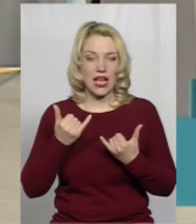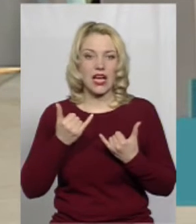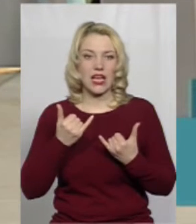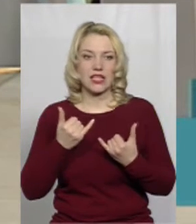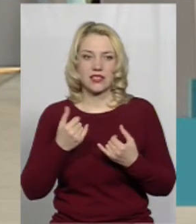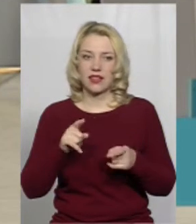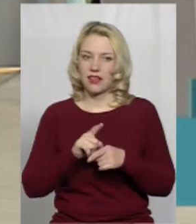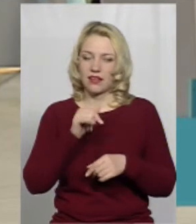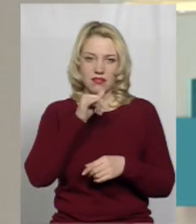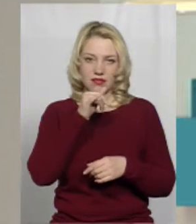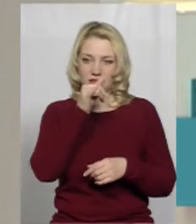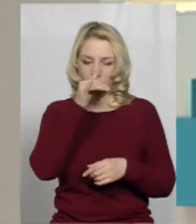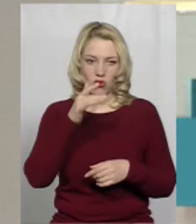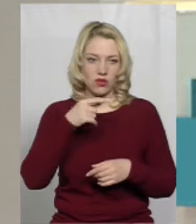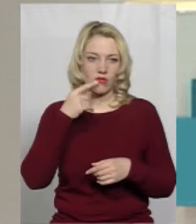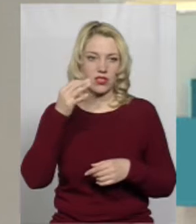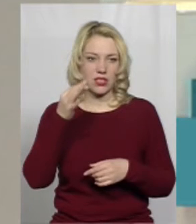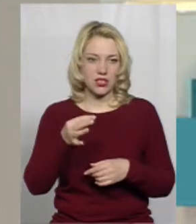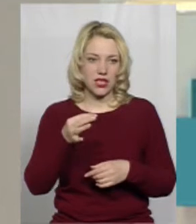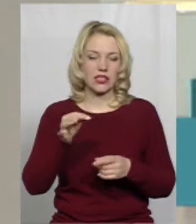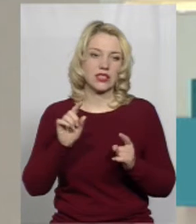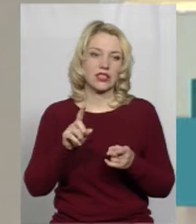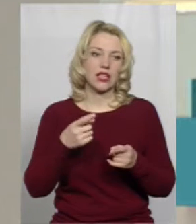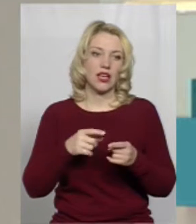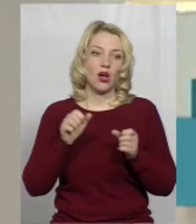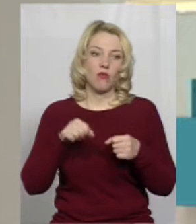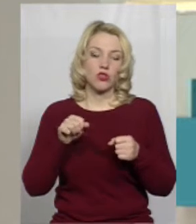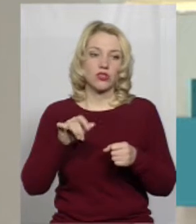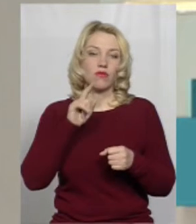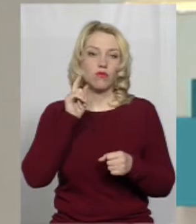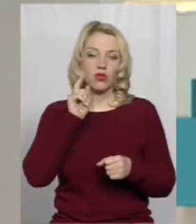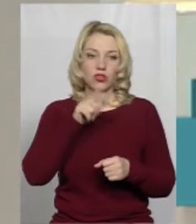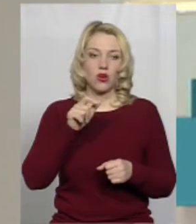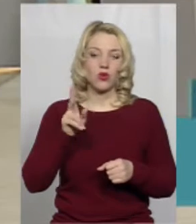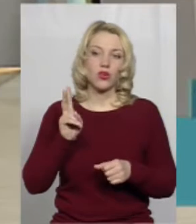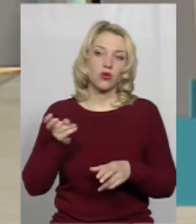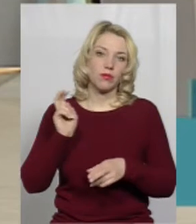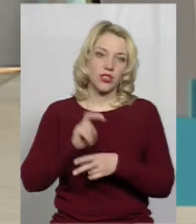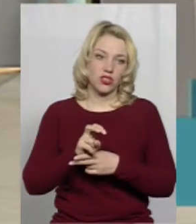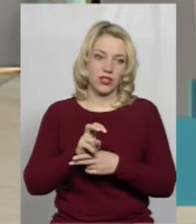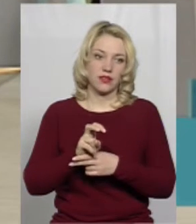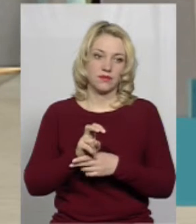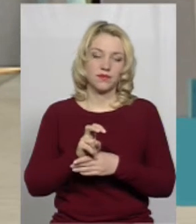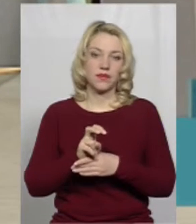так не можна сказати. І, напевно, ті більш молоді люди, які прийшли